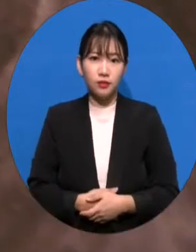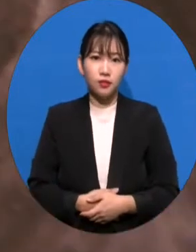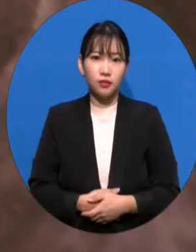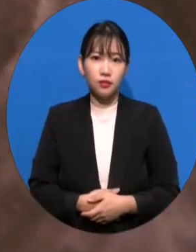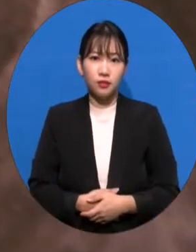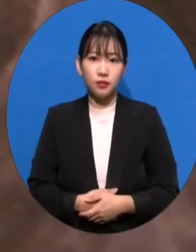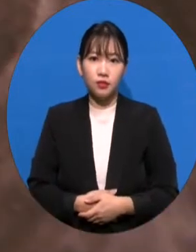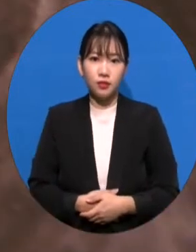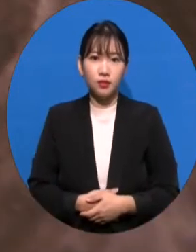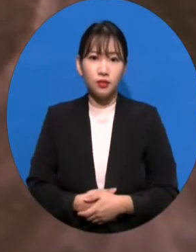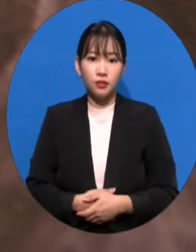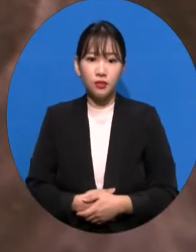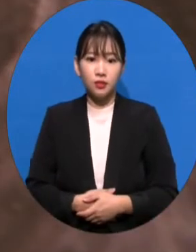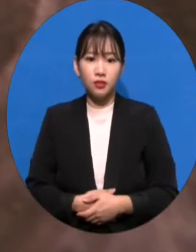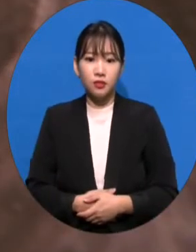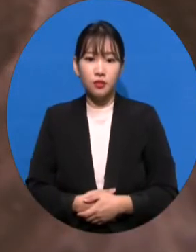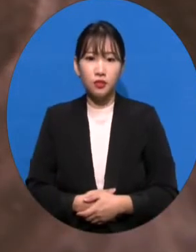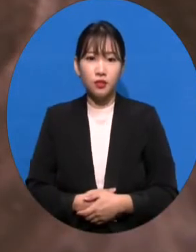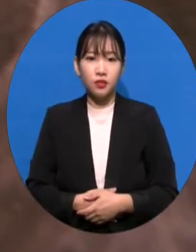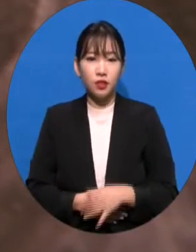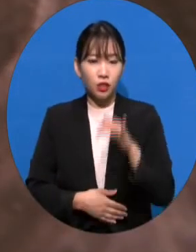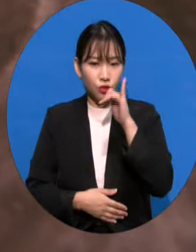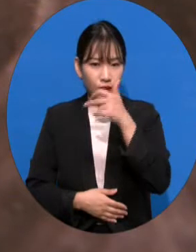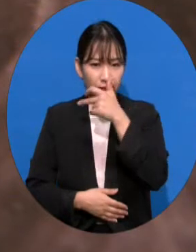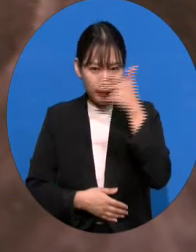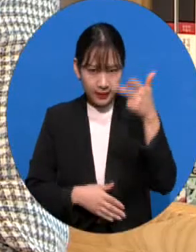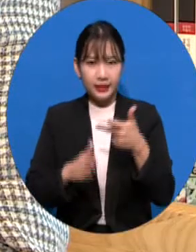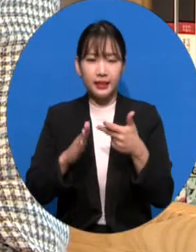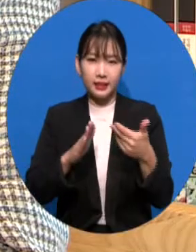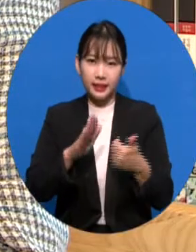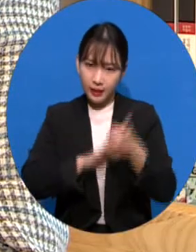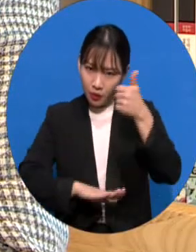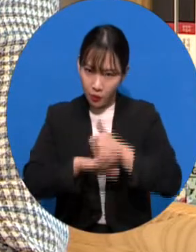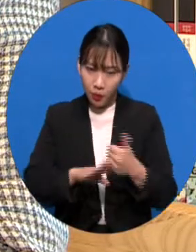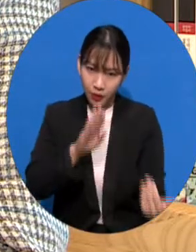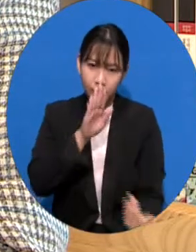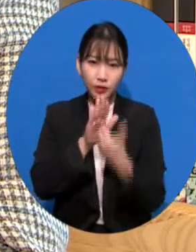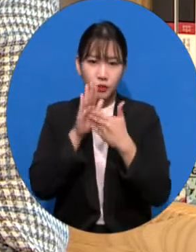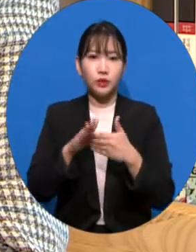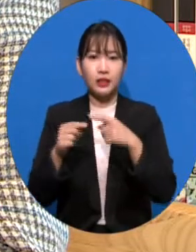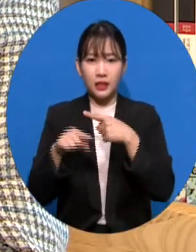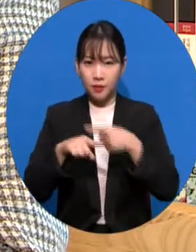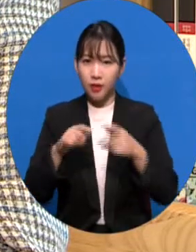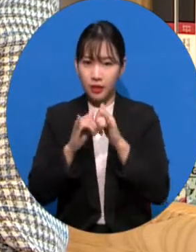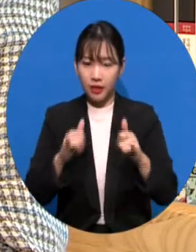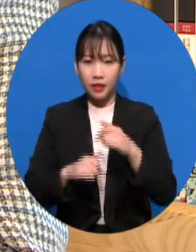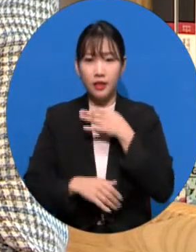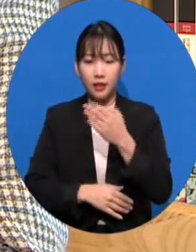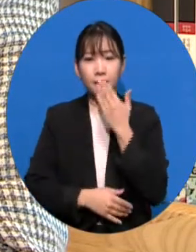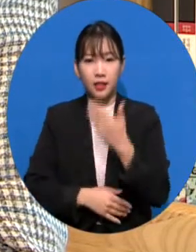뛰어나고 일을 많이 한, 그래서 큰 성과를 거둔 비평가라고 이렇게 말할 수 있을